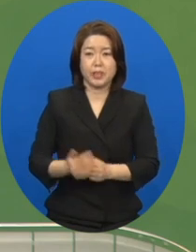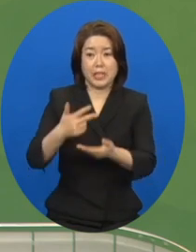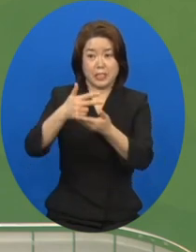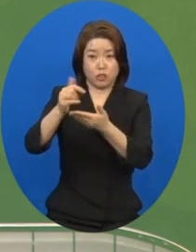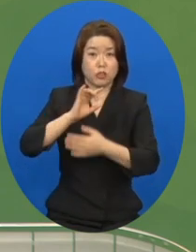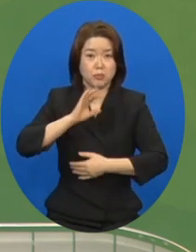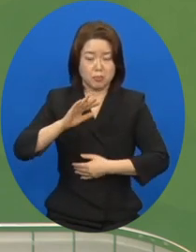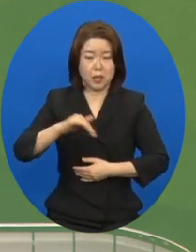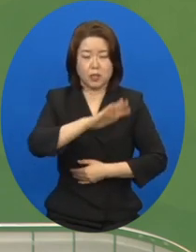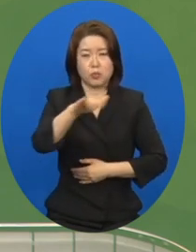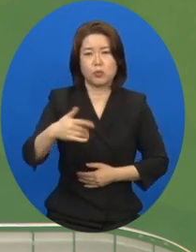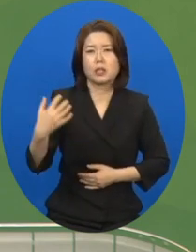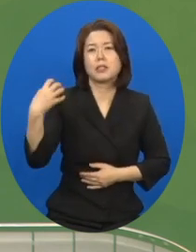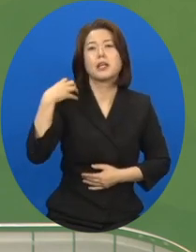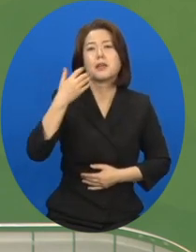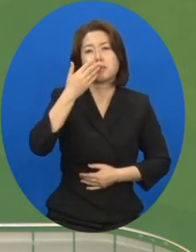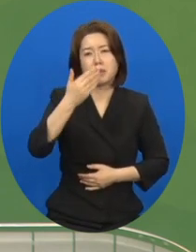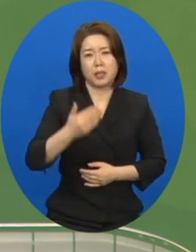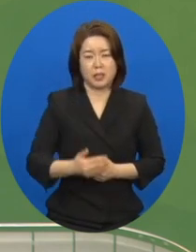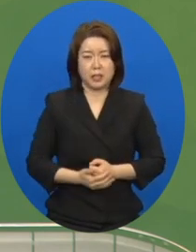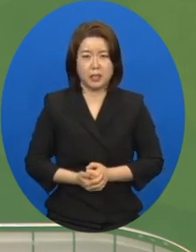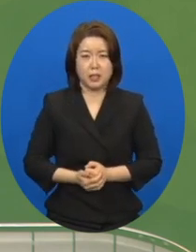주님만이 우리를 책임지실 수 있어요.